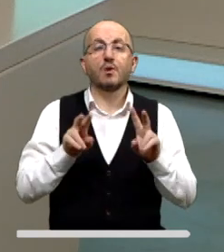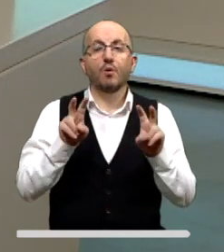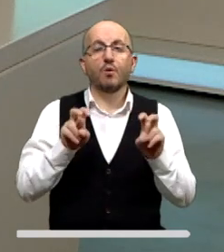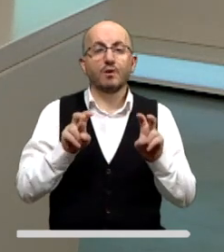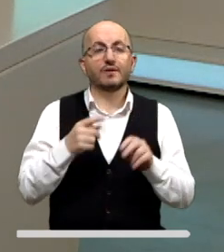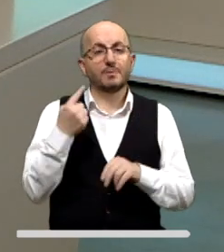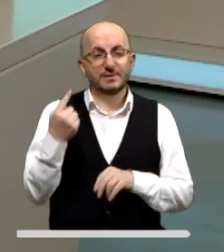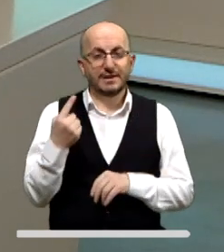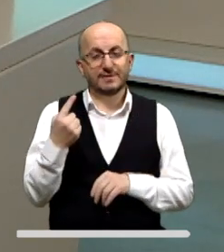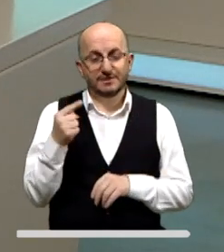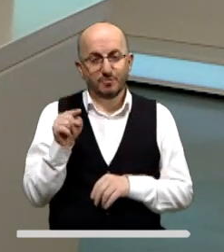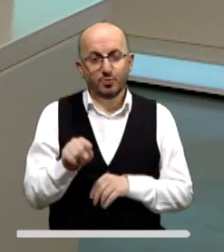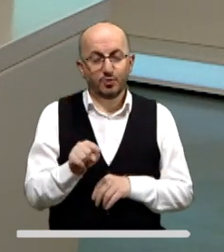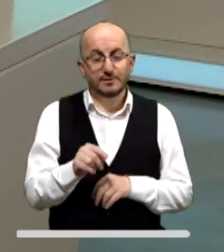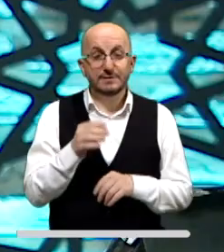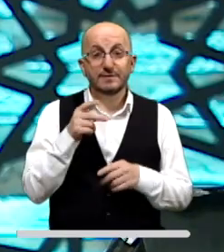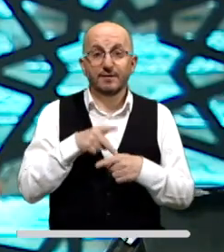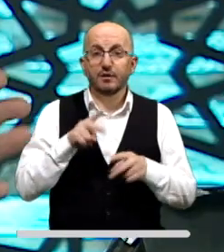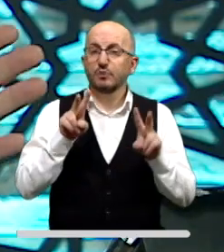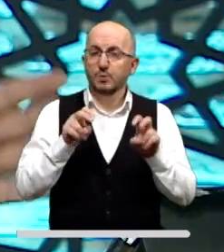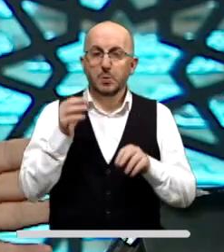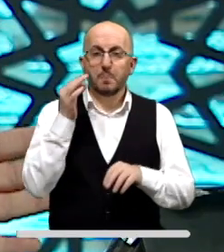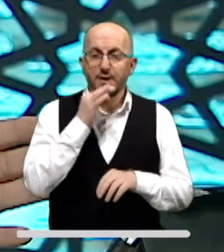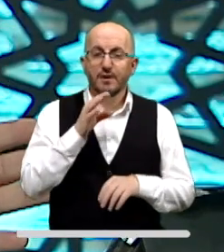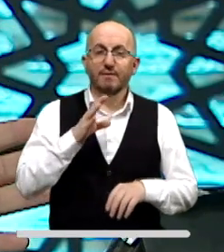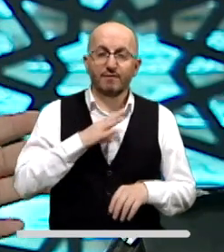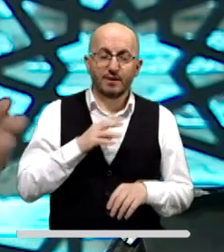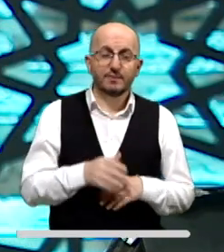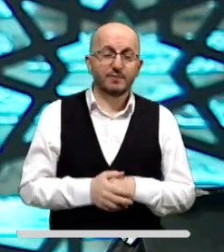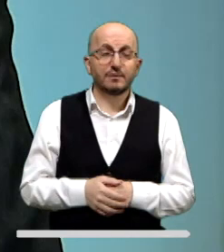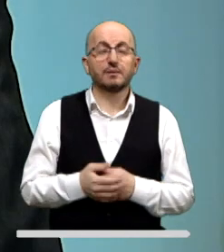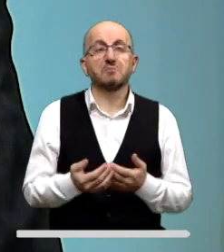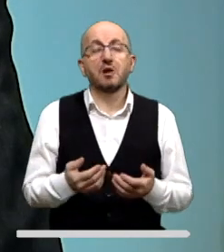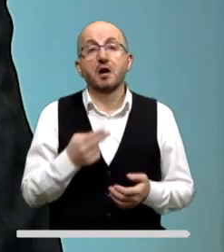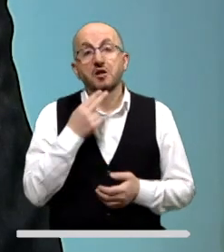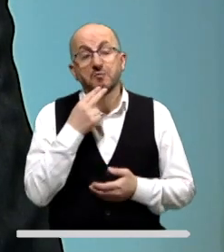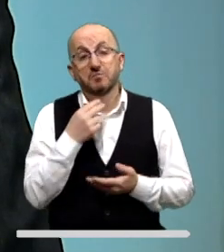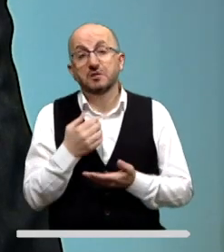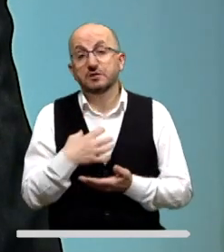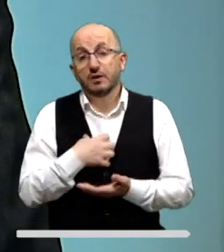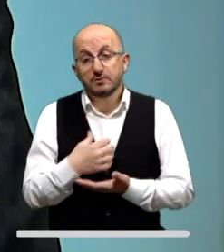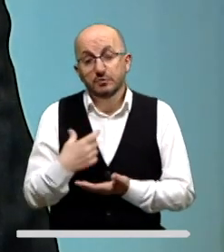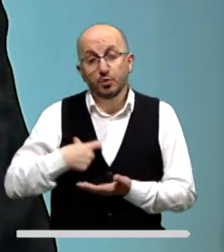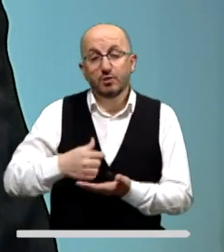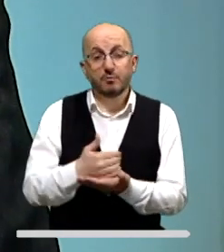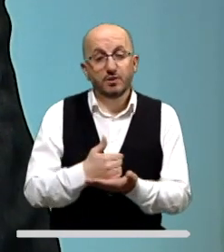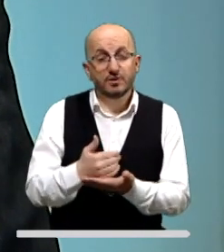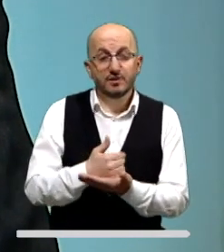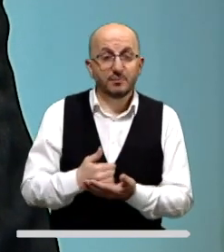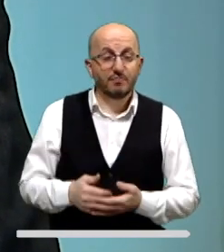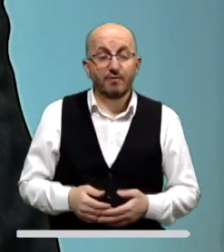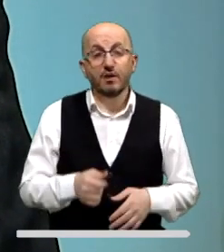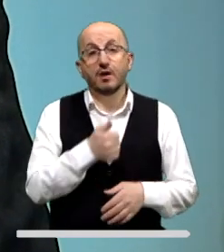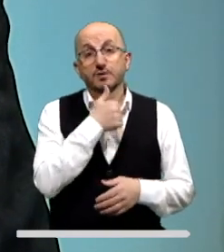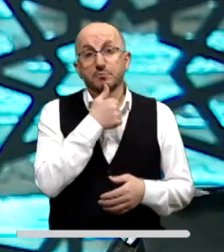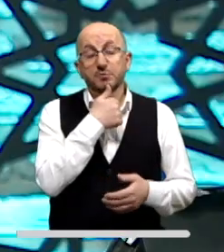zekat meselesi de bir noktada benzeşiyor hanımefendinin ayrım bir birikimi var Beyefendinin ayrı bir birikim var Çocuğun ayrı bir